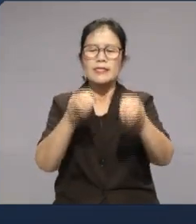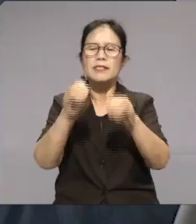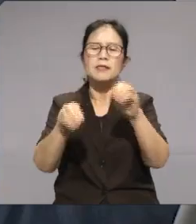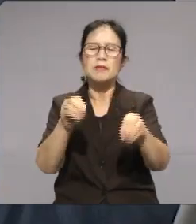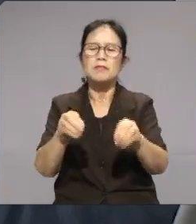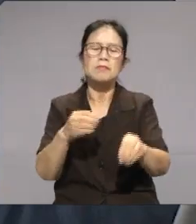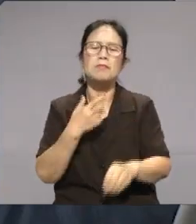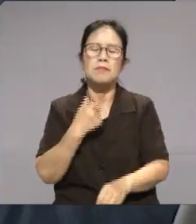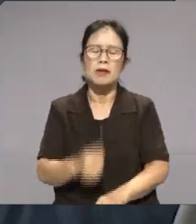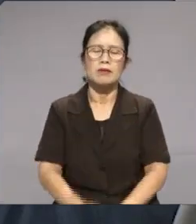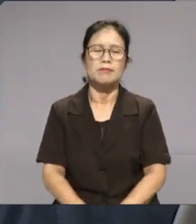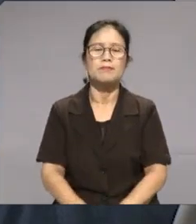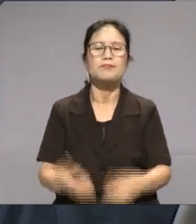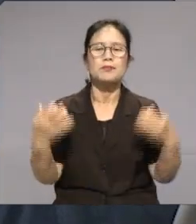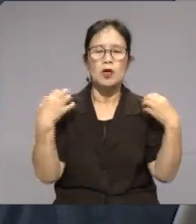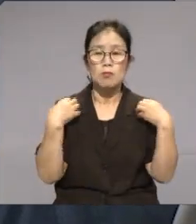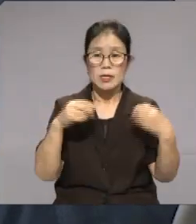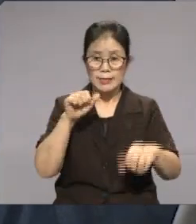알려졌습니다